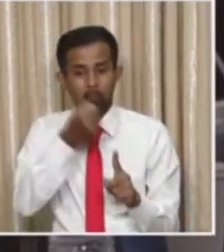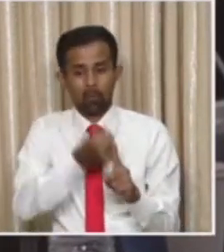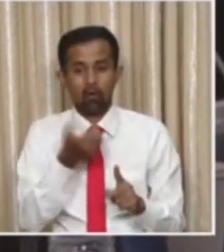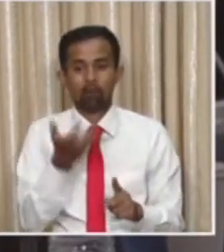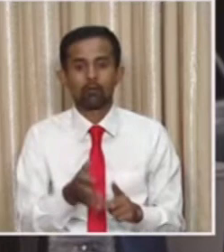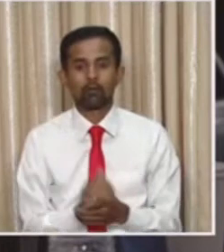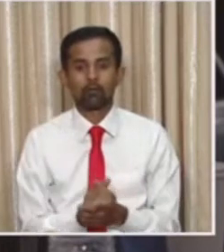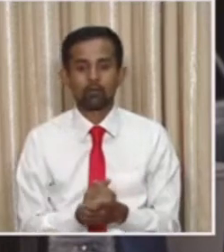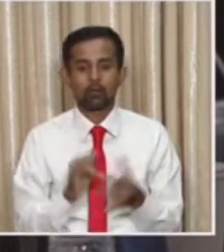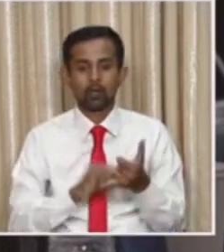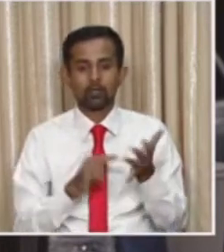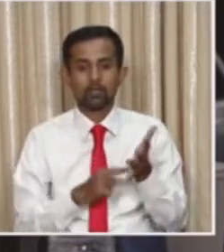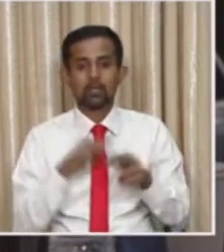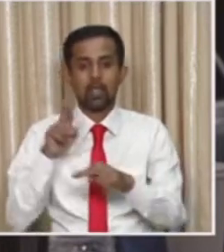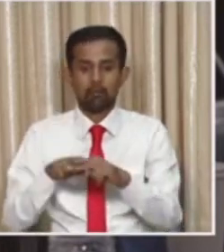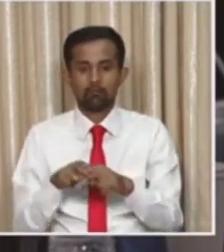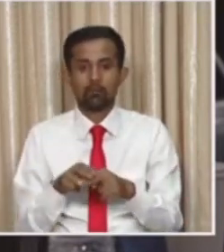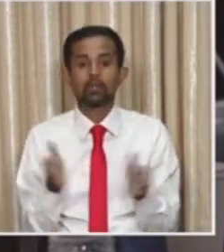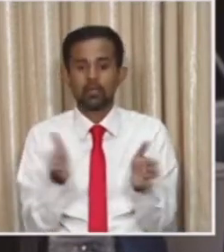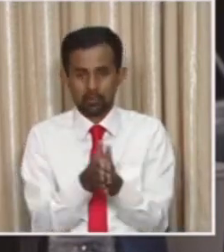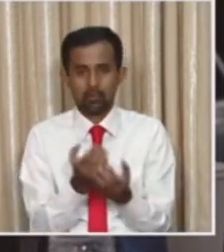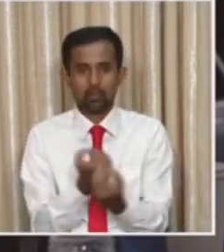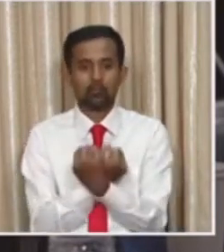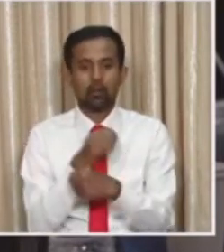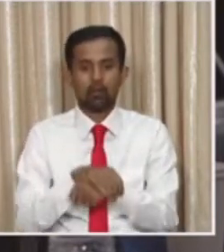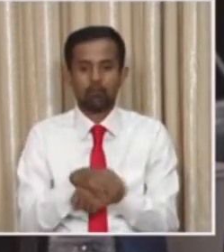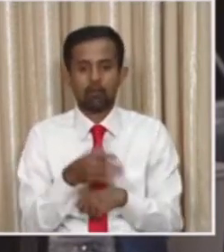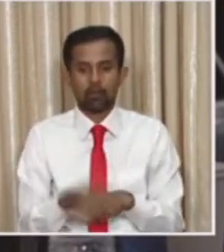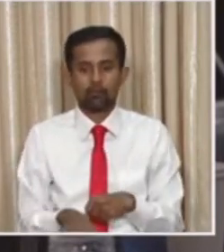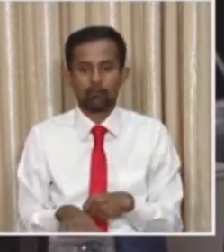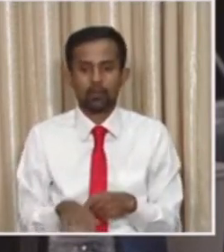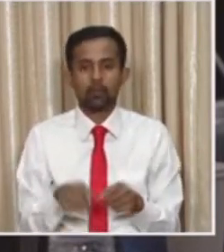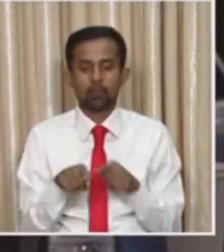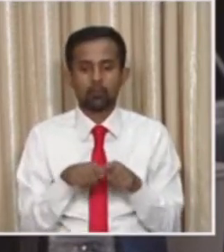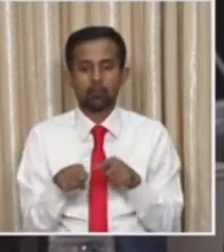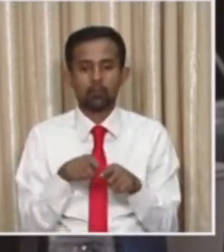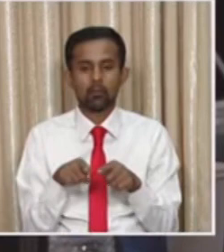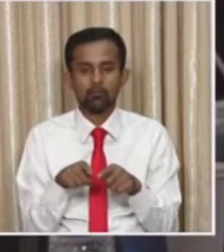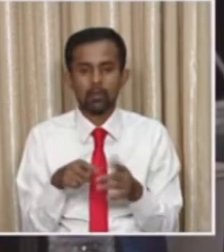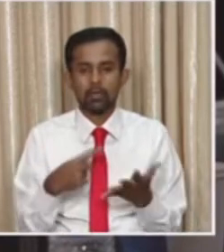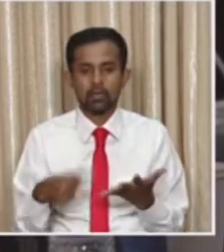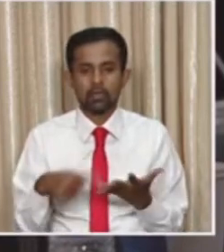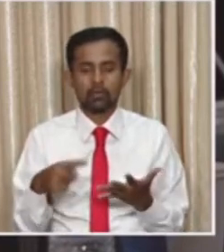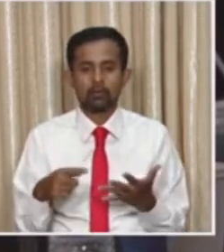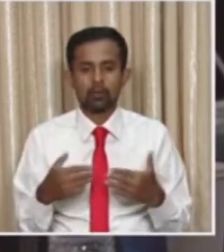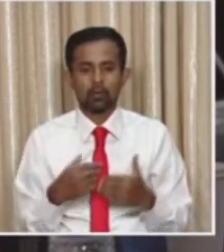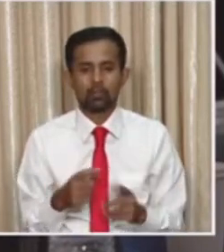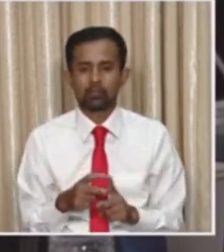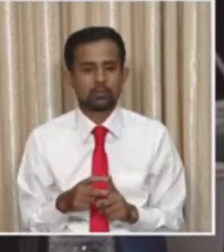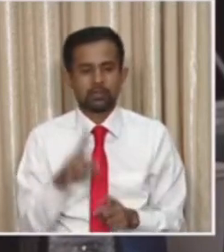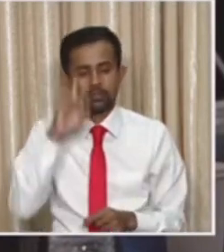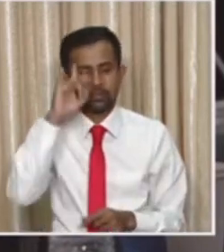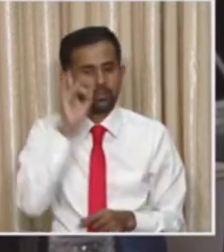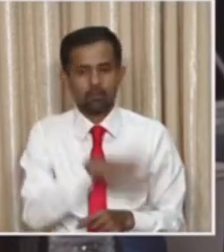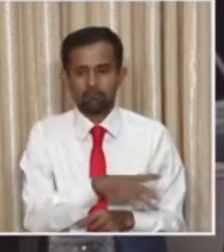படையினரும் இணைந்துதான் இந்த கைது நடவடிக்கை மேற்கொள்ளப்பட்டிருக்கின்றது. இந்த காட்டுமிராண்டித்தனமான செயல்பாடுகளை நாங்கள் மிக வன்மையாக கண்டிக்கின்றோம்.